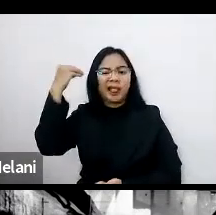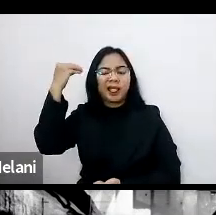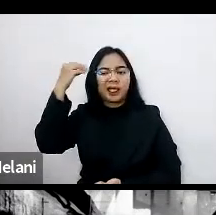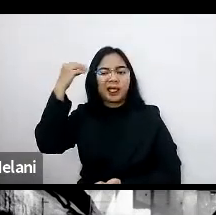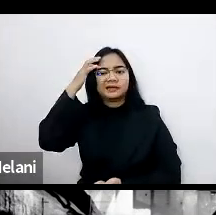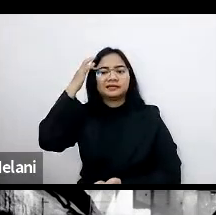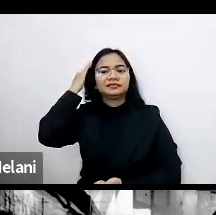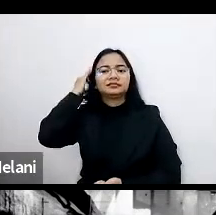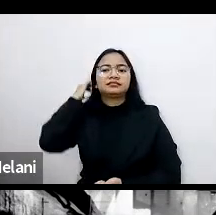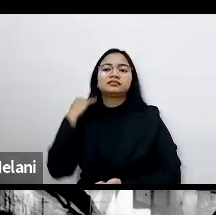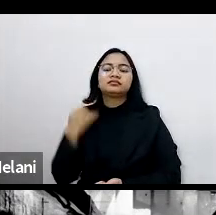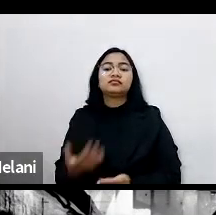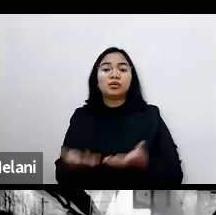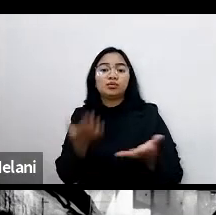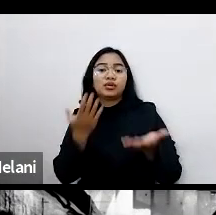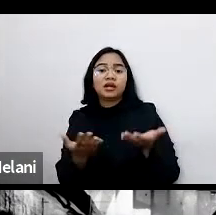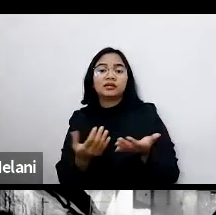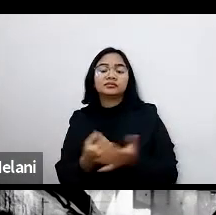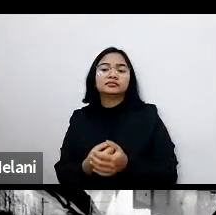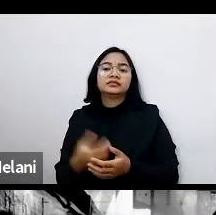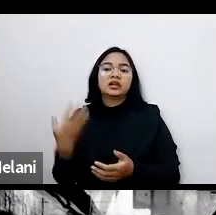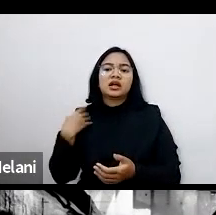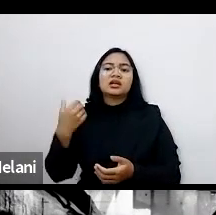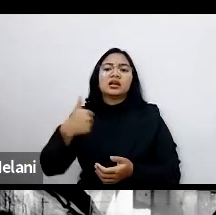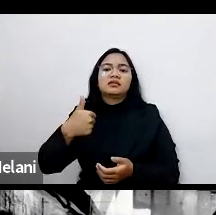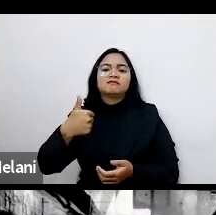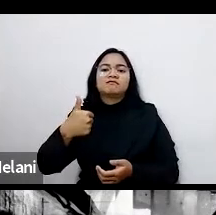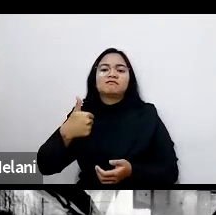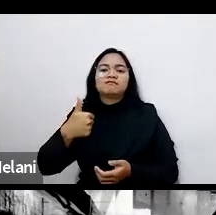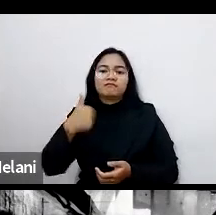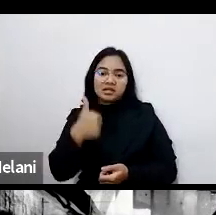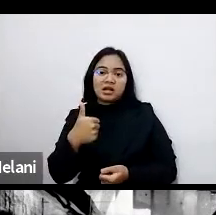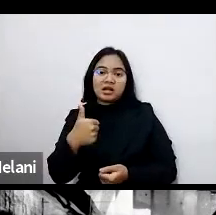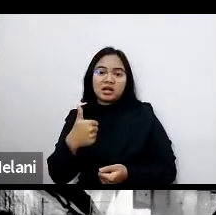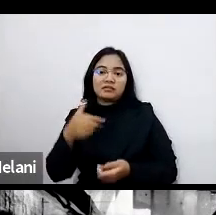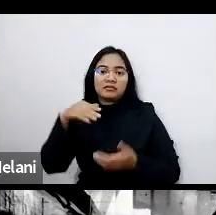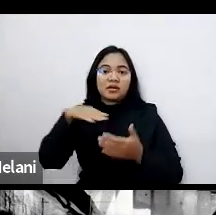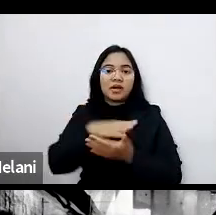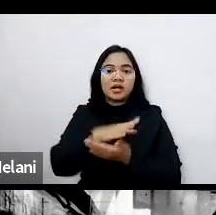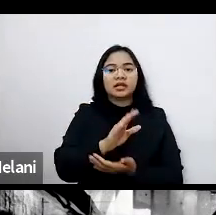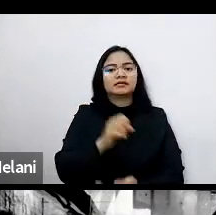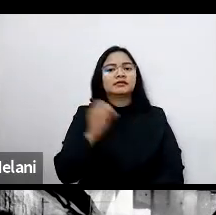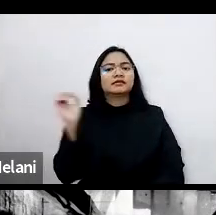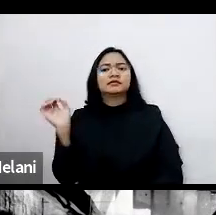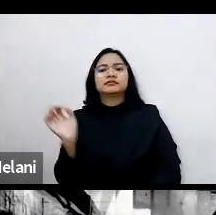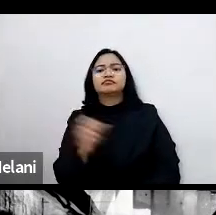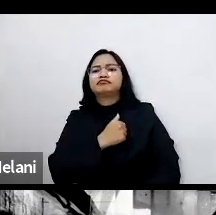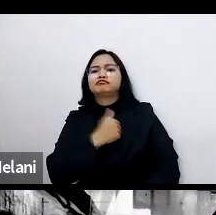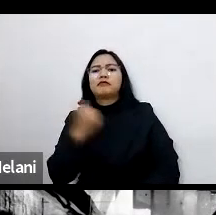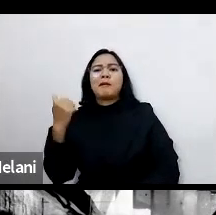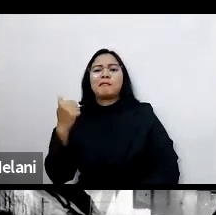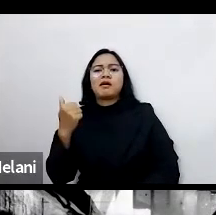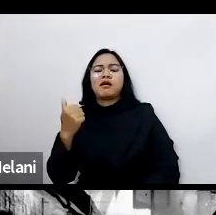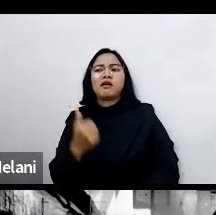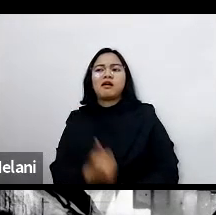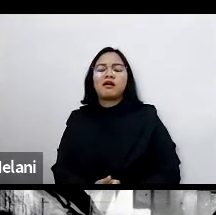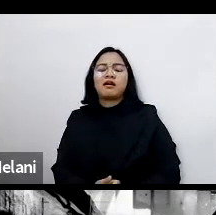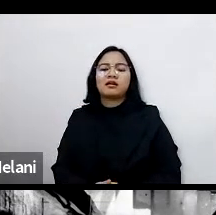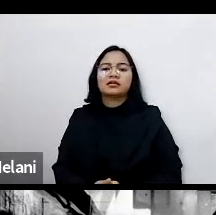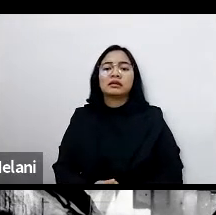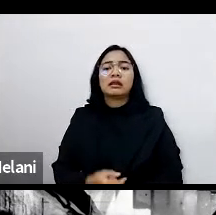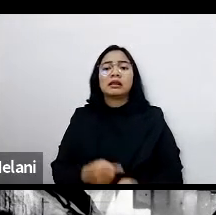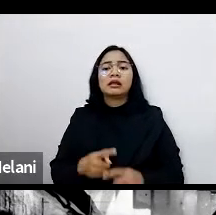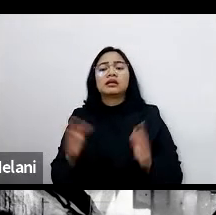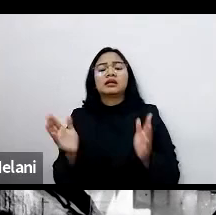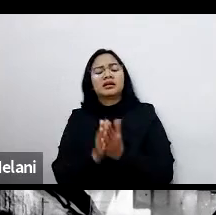yang bisa melaluinya dengan mudah gitu. Nah itu juga yang tantangan yang kedua itu ini